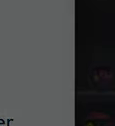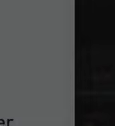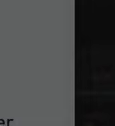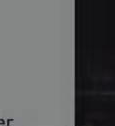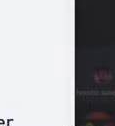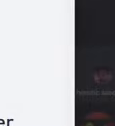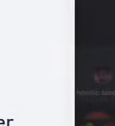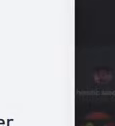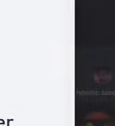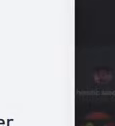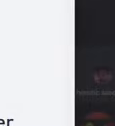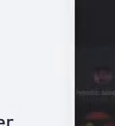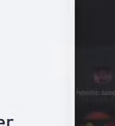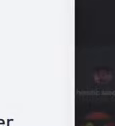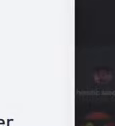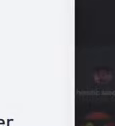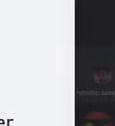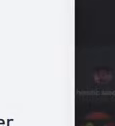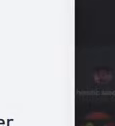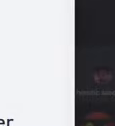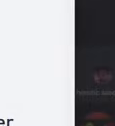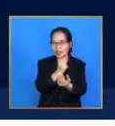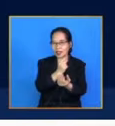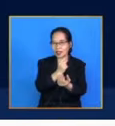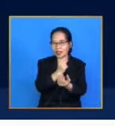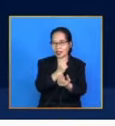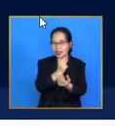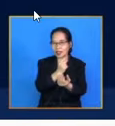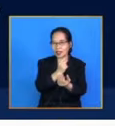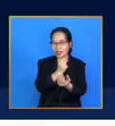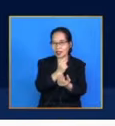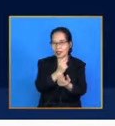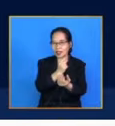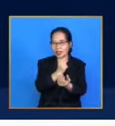daw. Ayan.